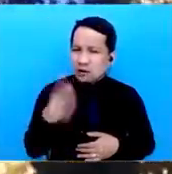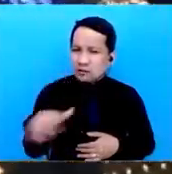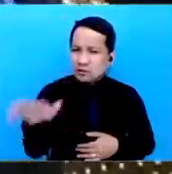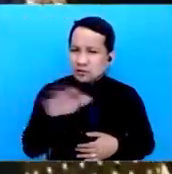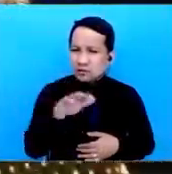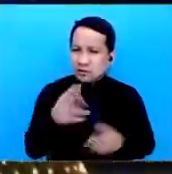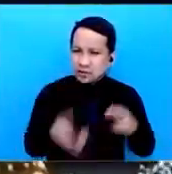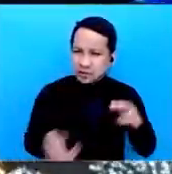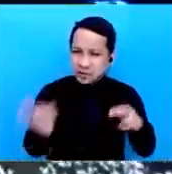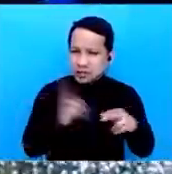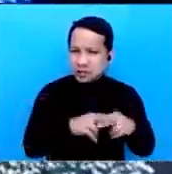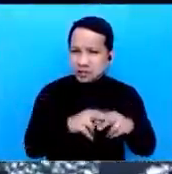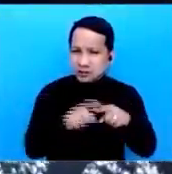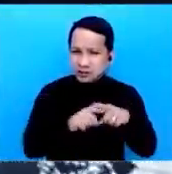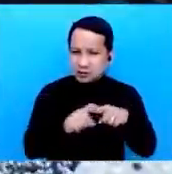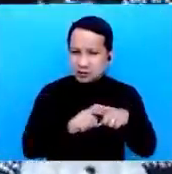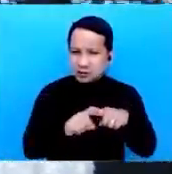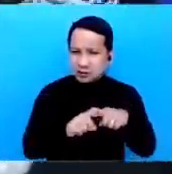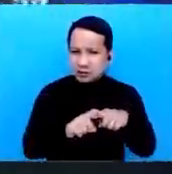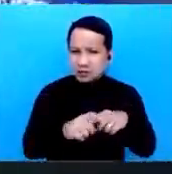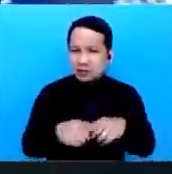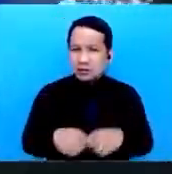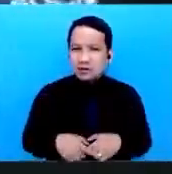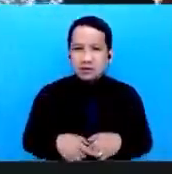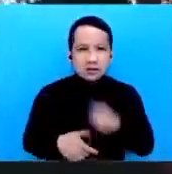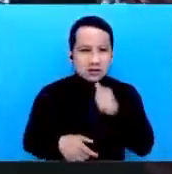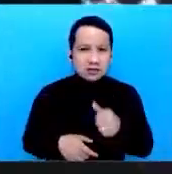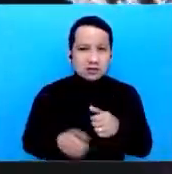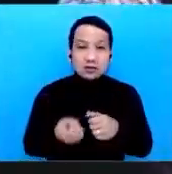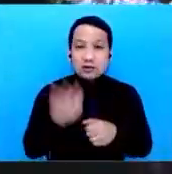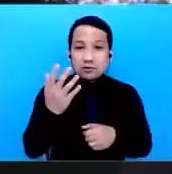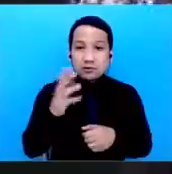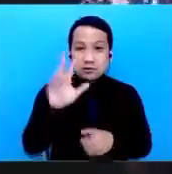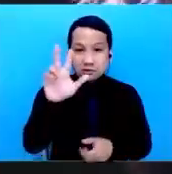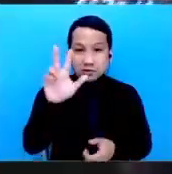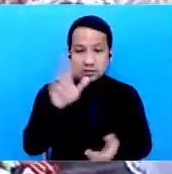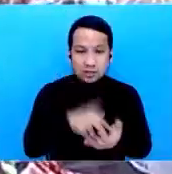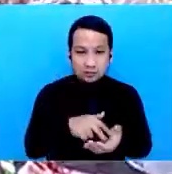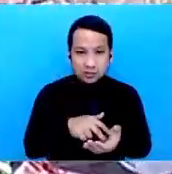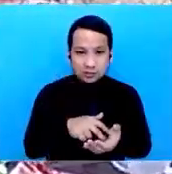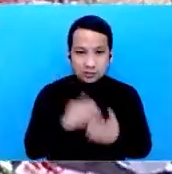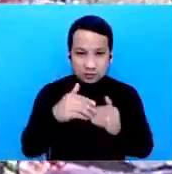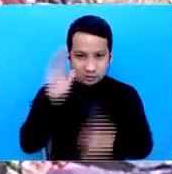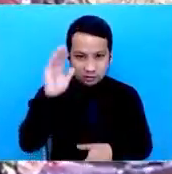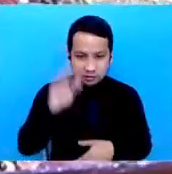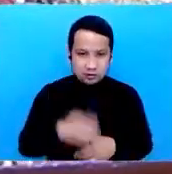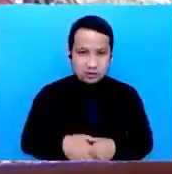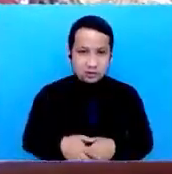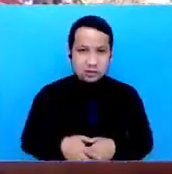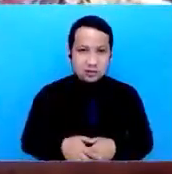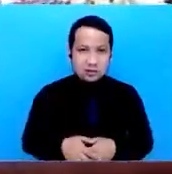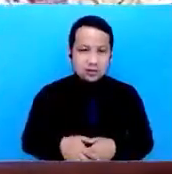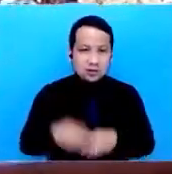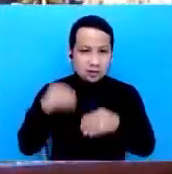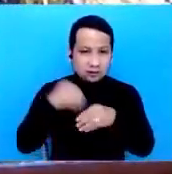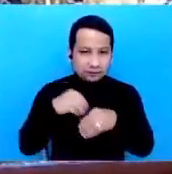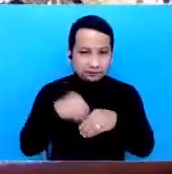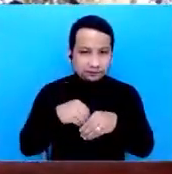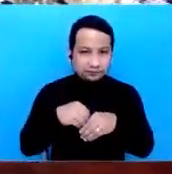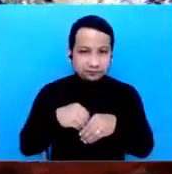sa electricity bill ni Tatay Manny, hindi raw lalampa sa 3,000 piso. Hindi rin pauhuli ang loob ng bahay ni Tatay